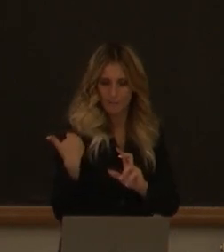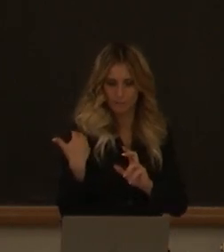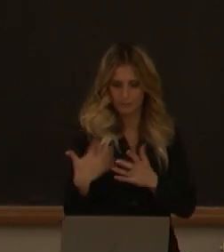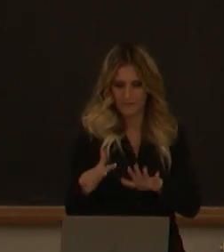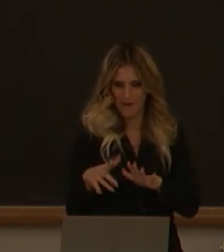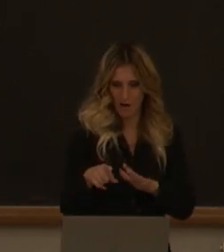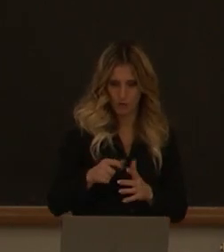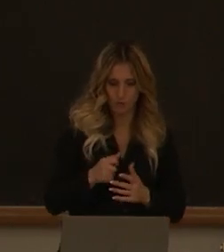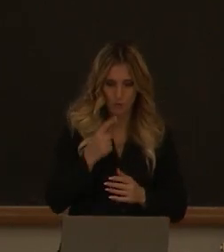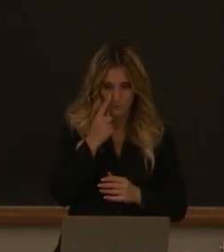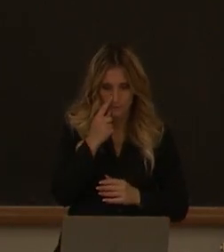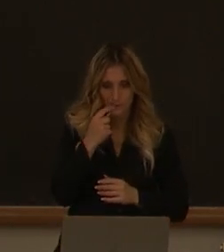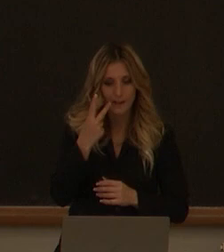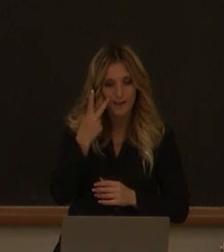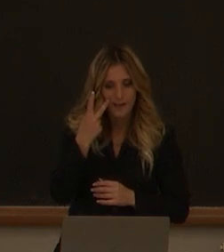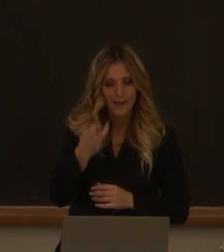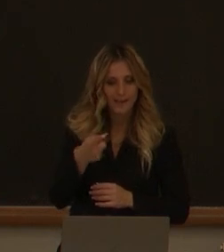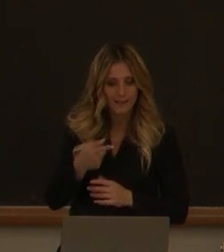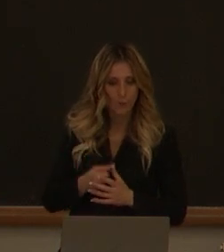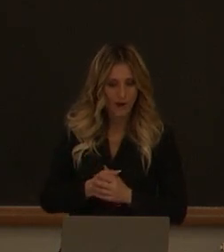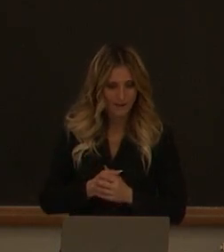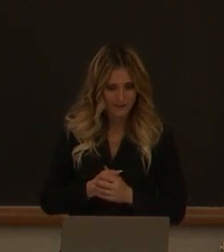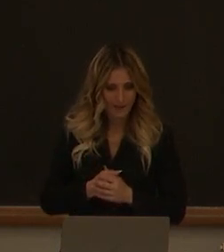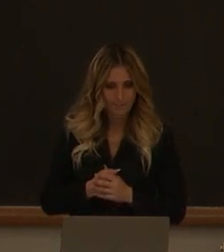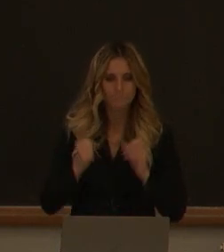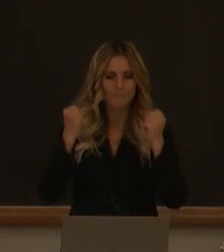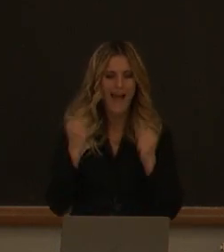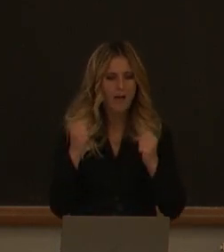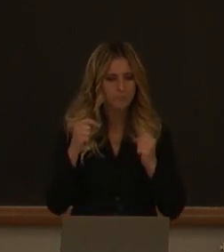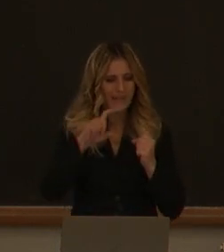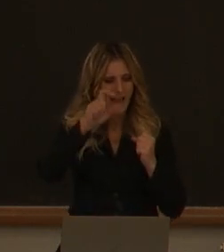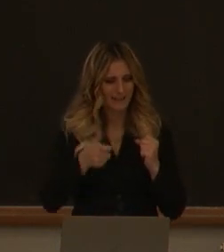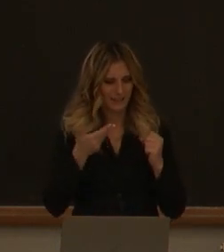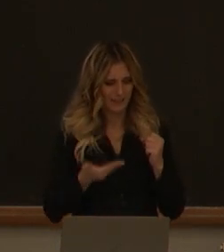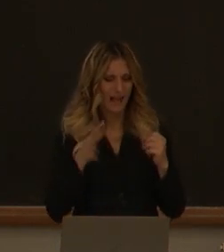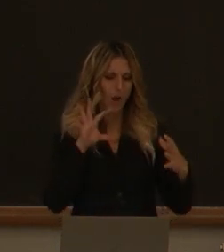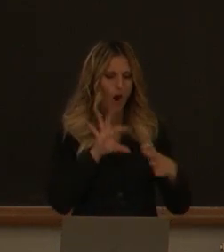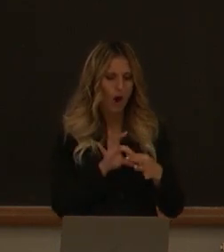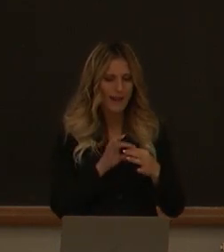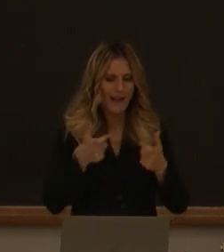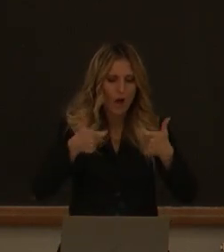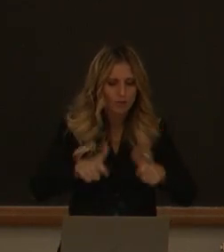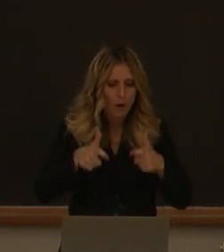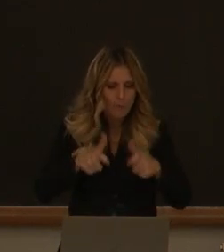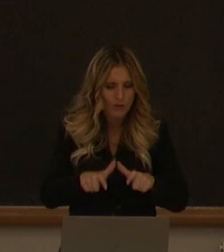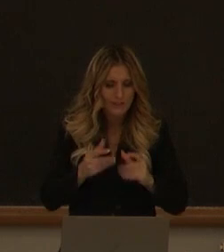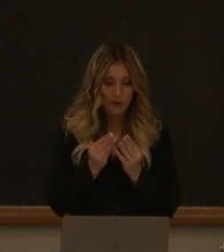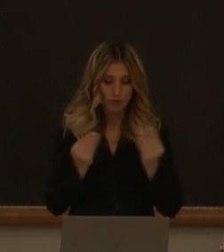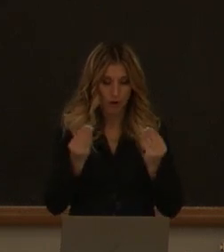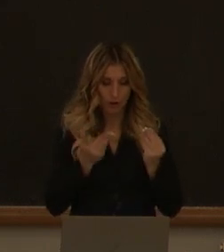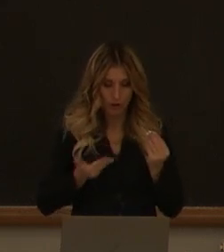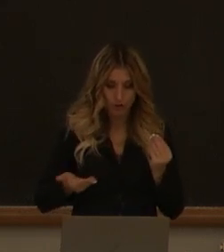realizzata che riguarda, è intitolata Riabitare l'Italia, che è proprio legata alle motivazioni per cui i giovani